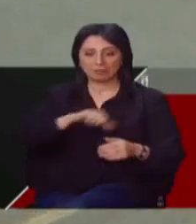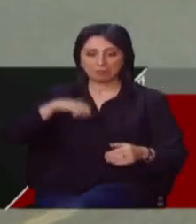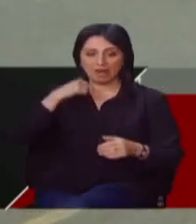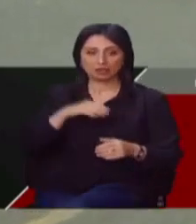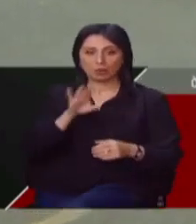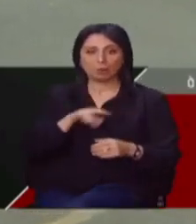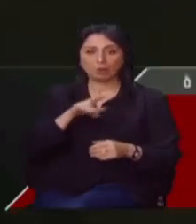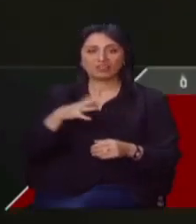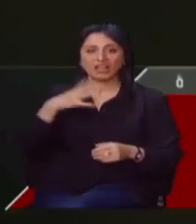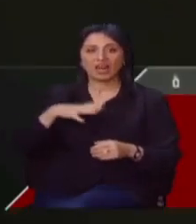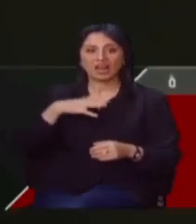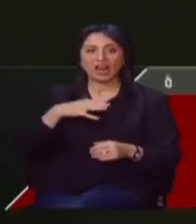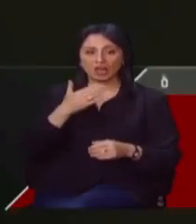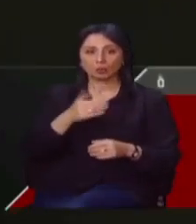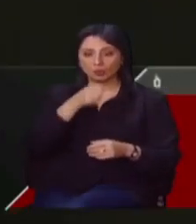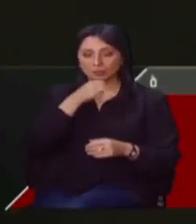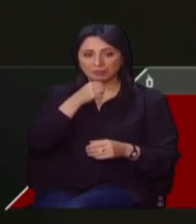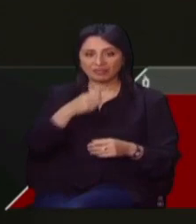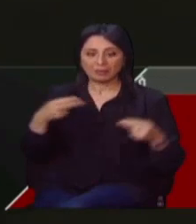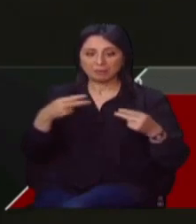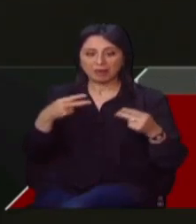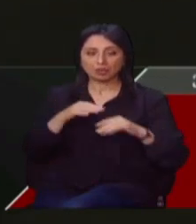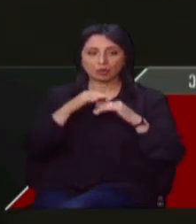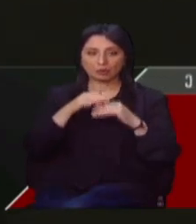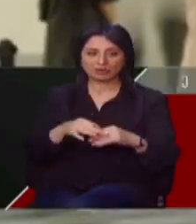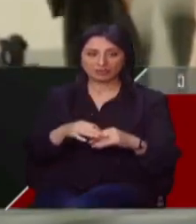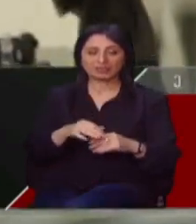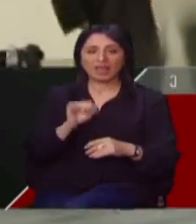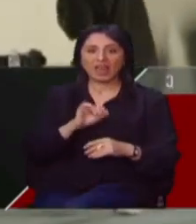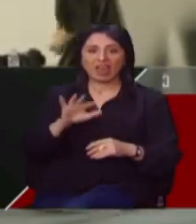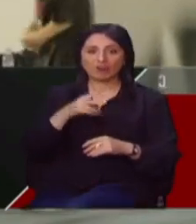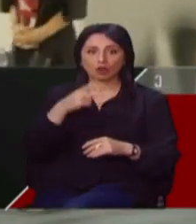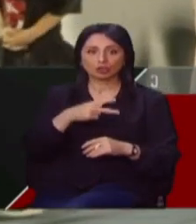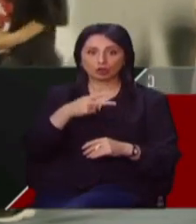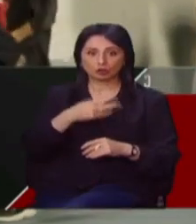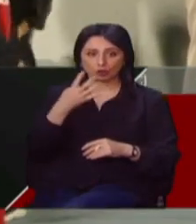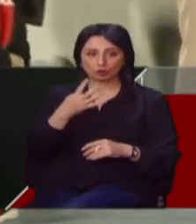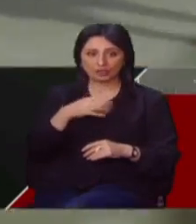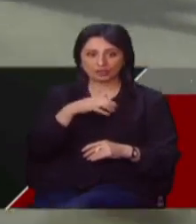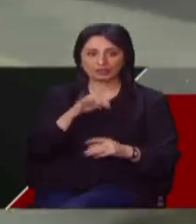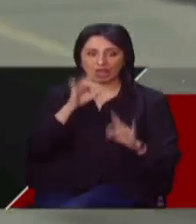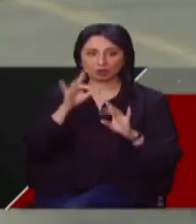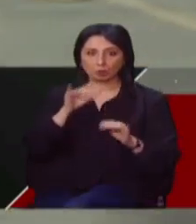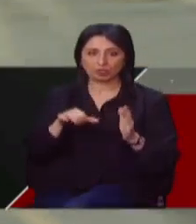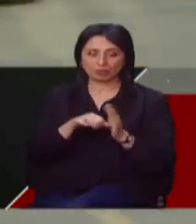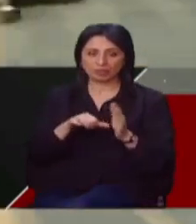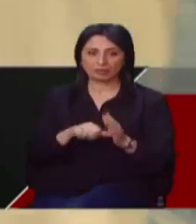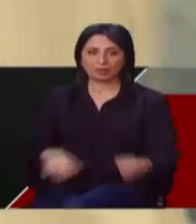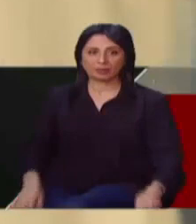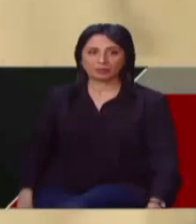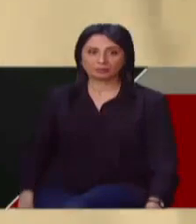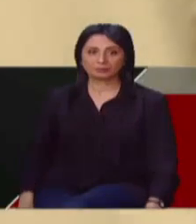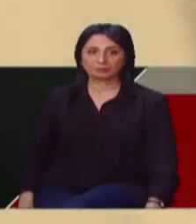ფონდი ასევე ქართულ მედიას პარტნიორობას გაუწევს და ევრო 2024-ის გაშუქებაში დაეხმარება.